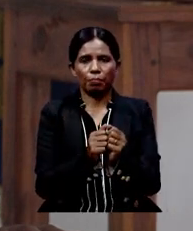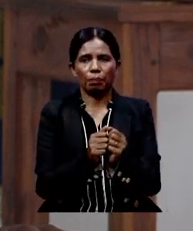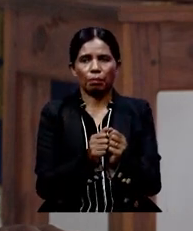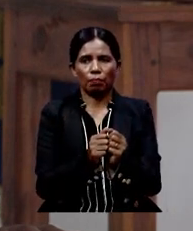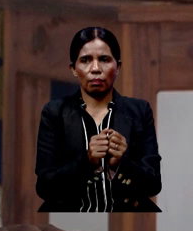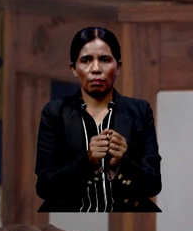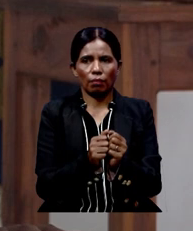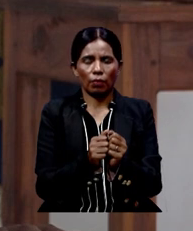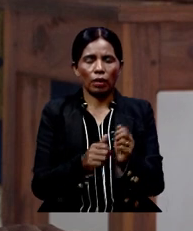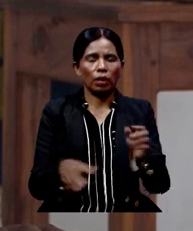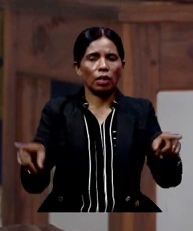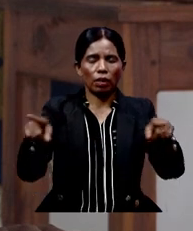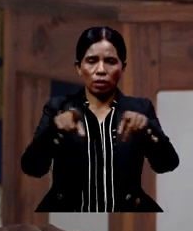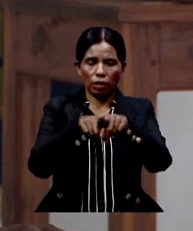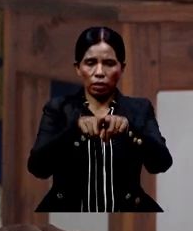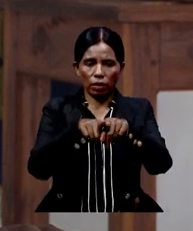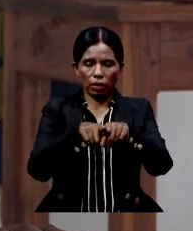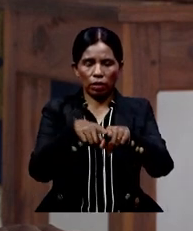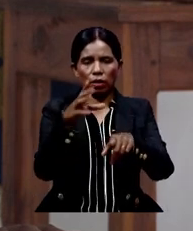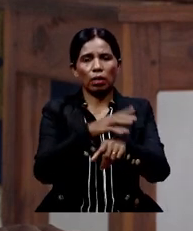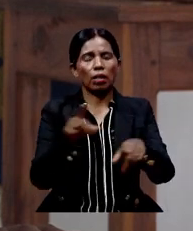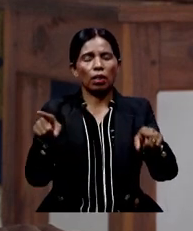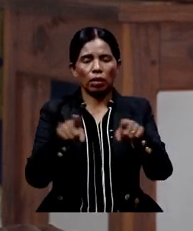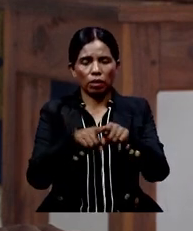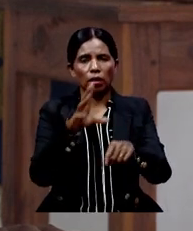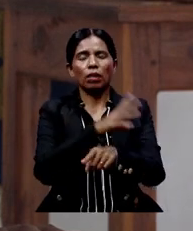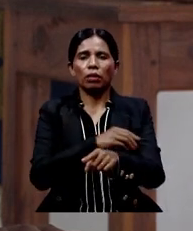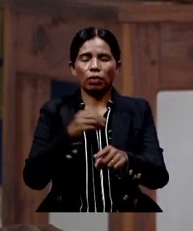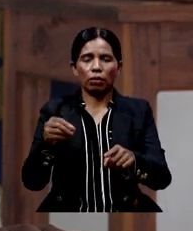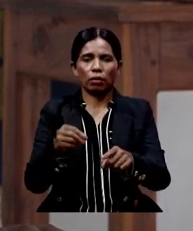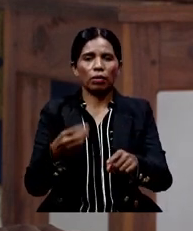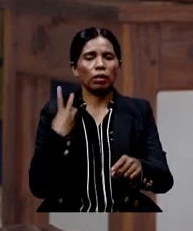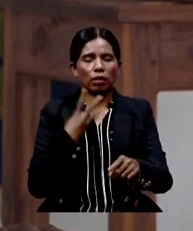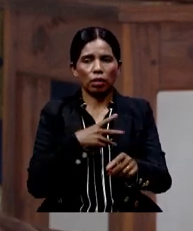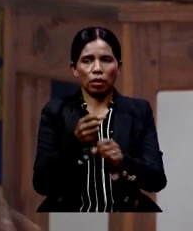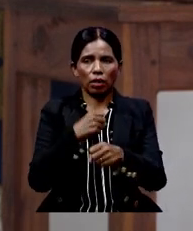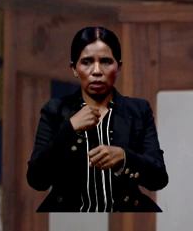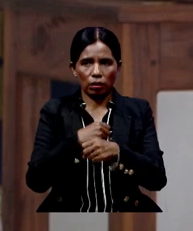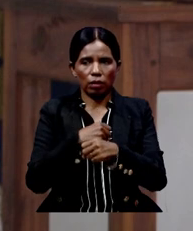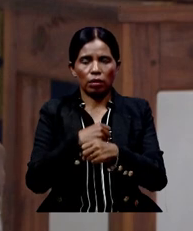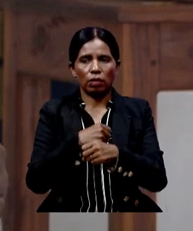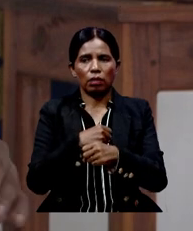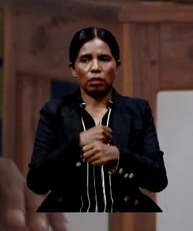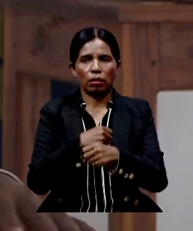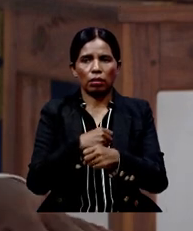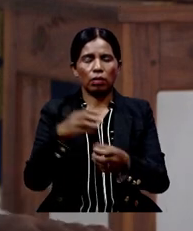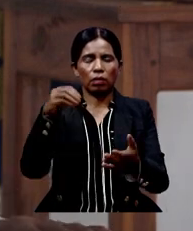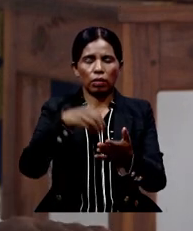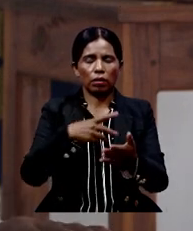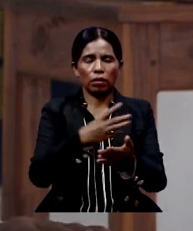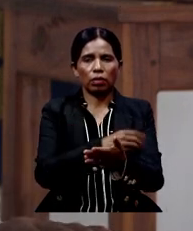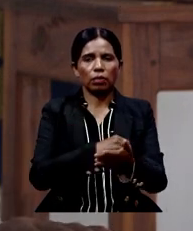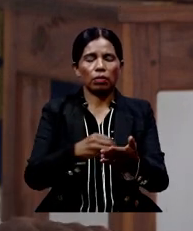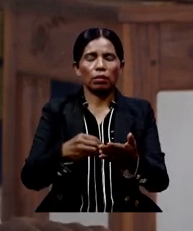nebe mak apar ba iha base nomos ida nebe maka ita halo halo invoice ba iha